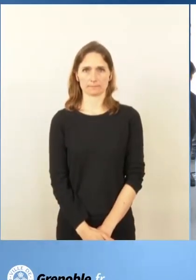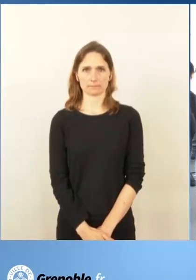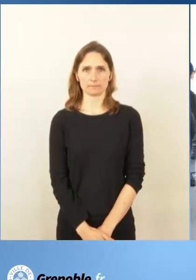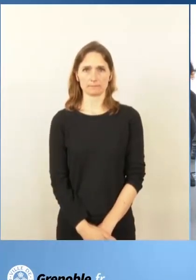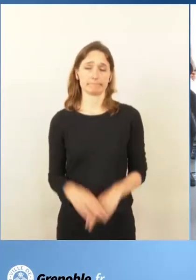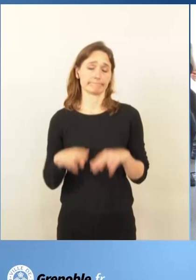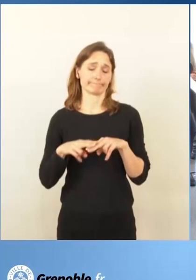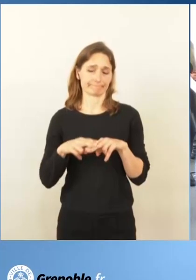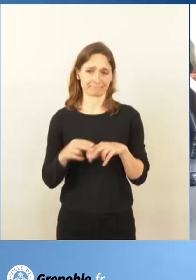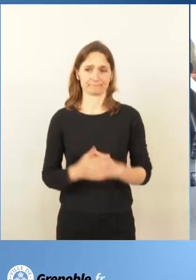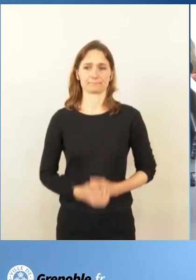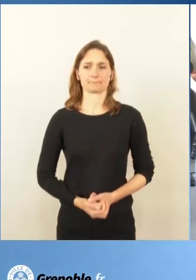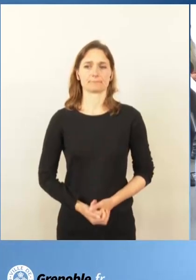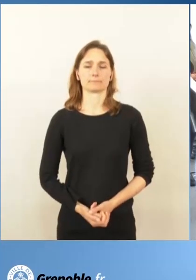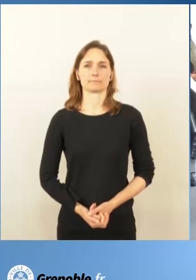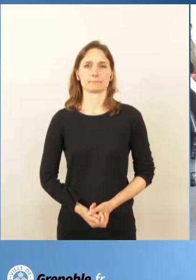nul nul